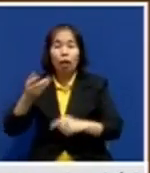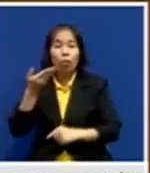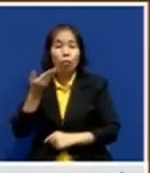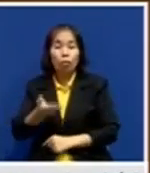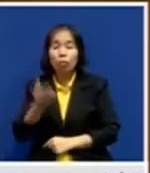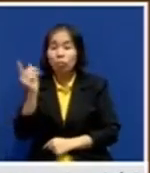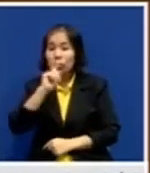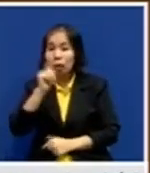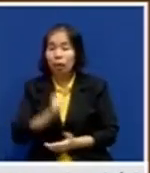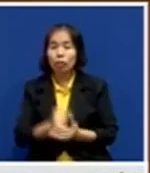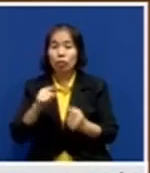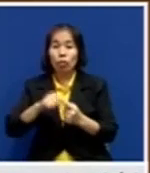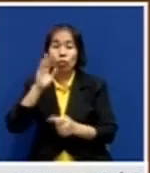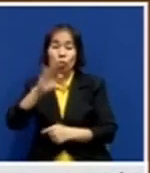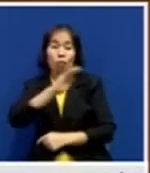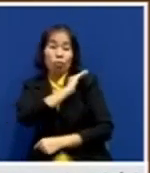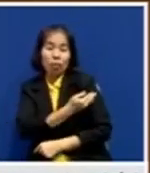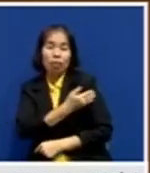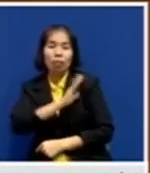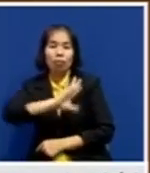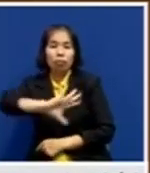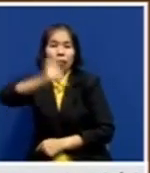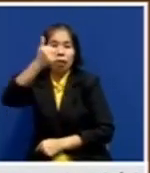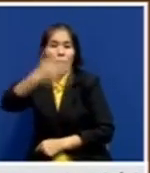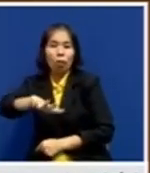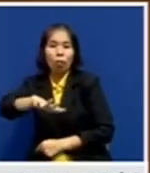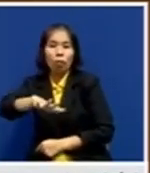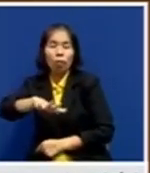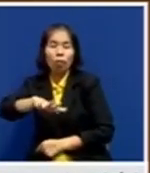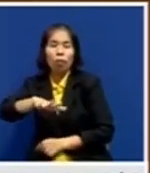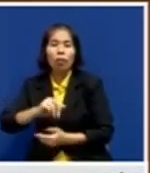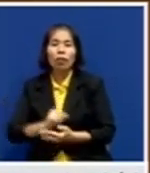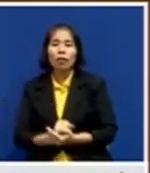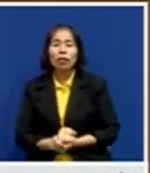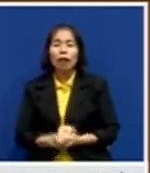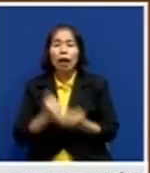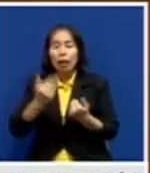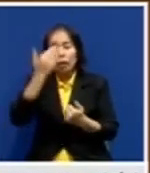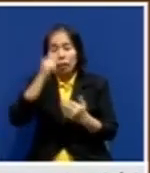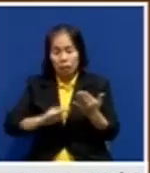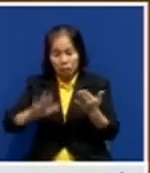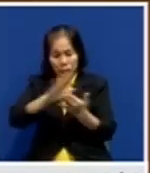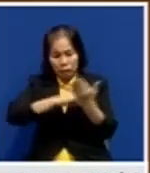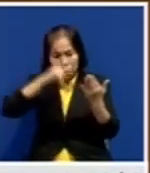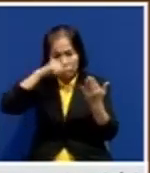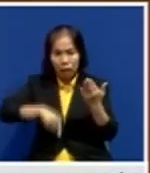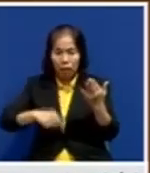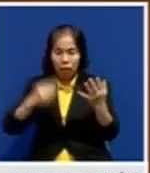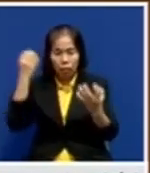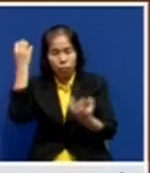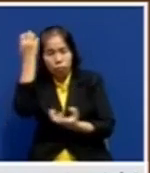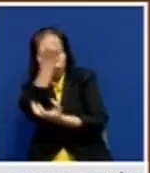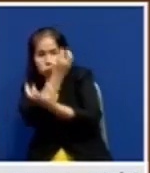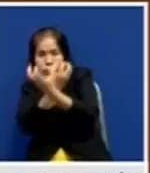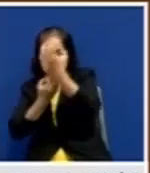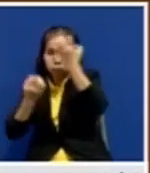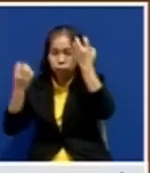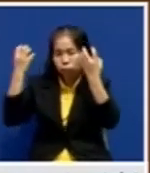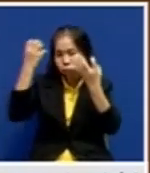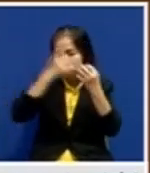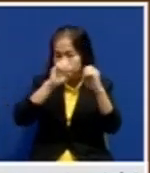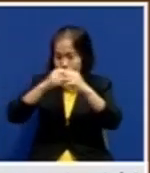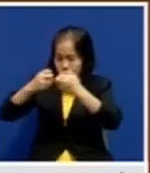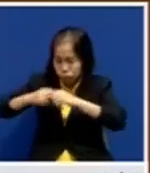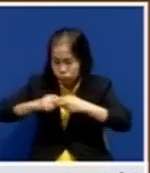ชียเนี่ยคือวันที่ฟิลิปปินส์เนี่ยเขาบอกว่าเขาฟื้นแล้วในขณะนั้นตอนนั้นเมืองไทยสับสนวุ่นวายมากนั่นแหละ